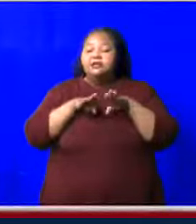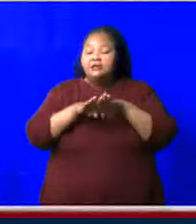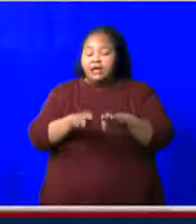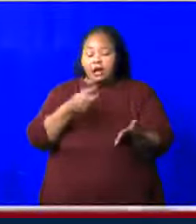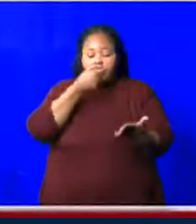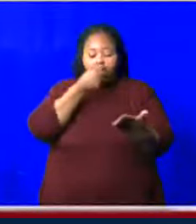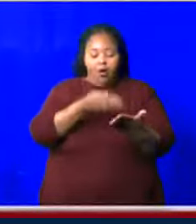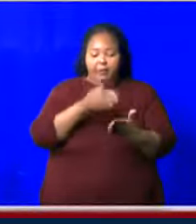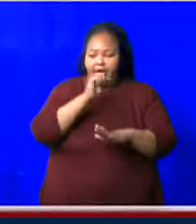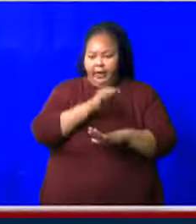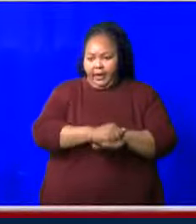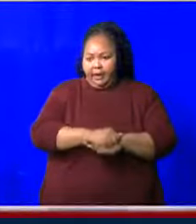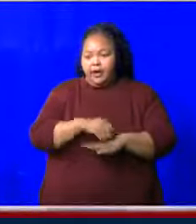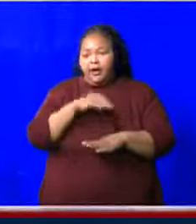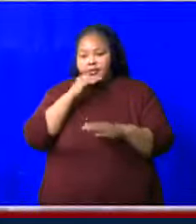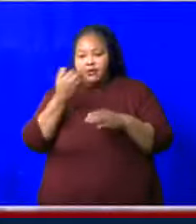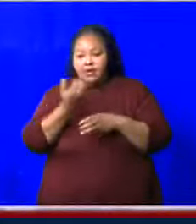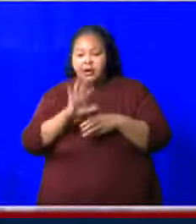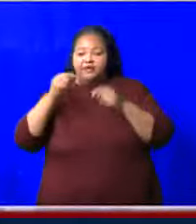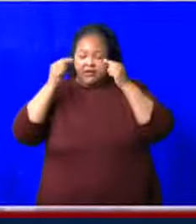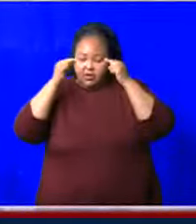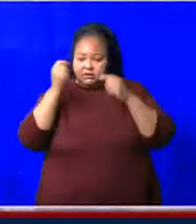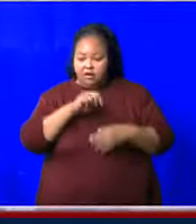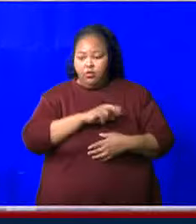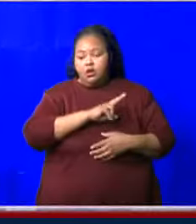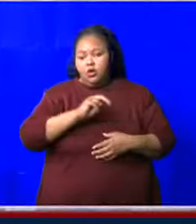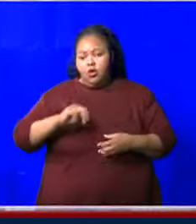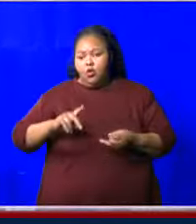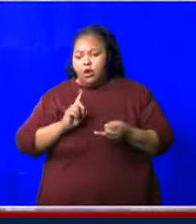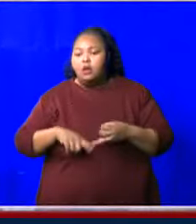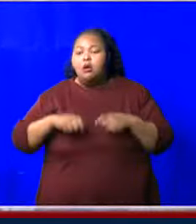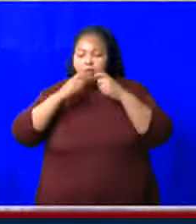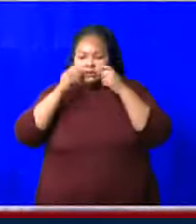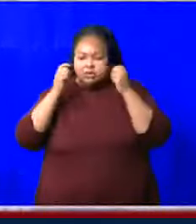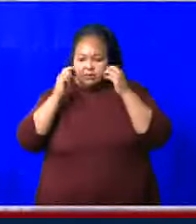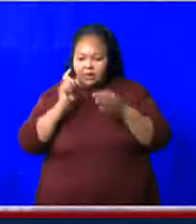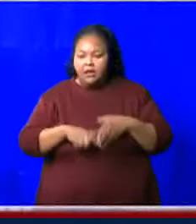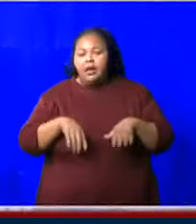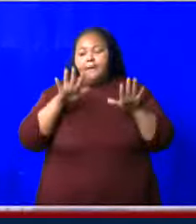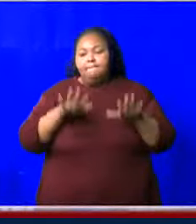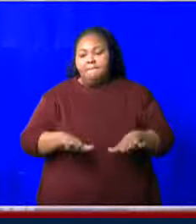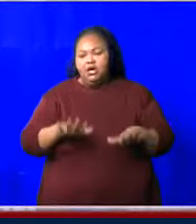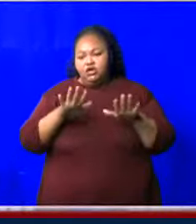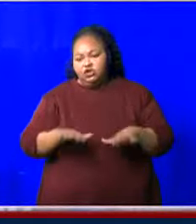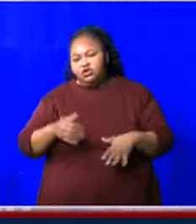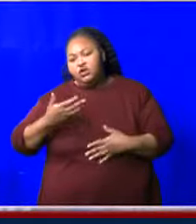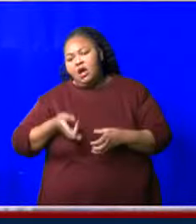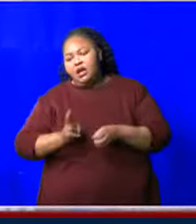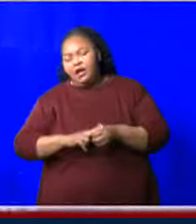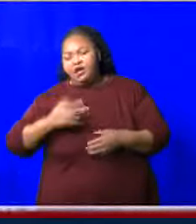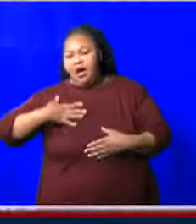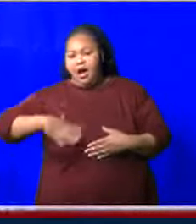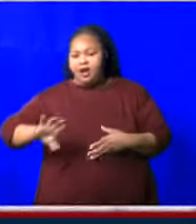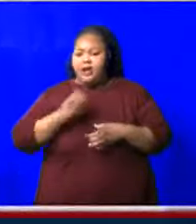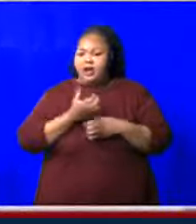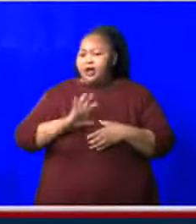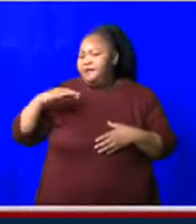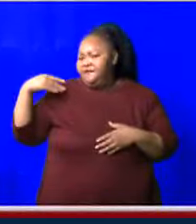takumave lafake ekhathi iTaiwan, Norway, Mozambique, iUnited Kingdom nakulamanye-ke emave